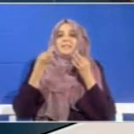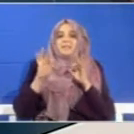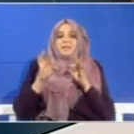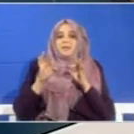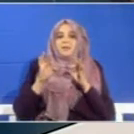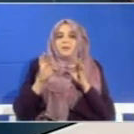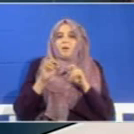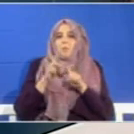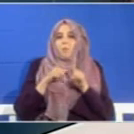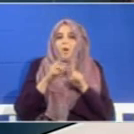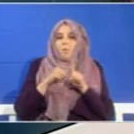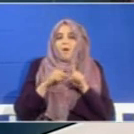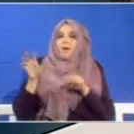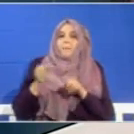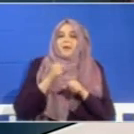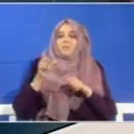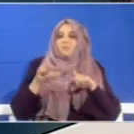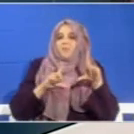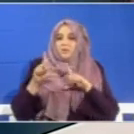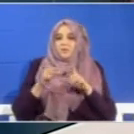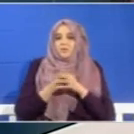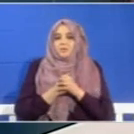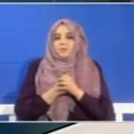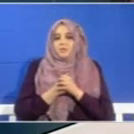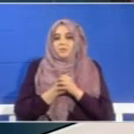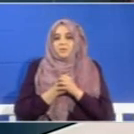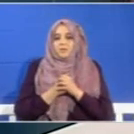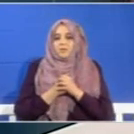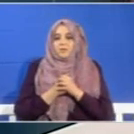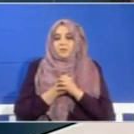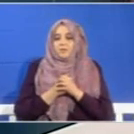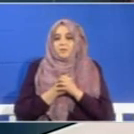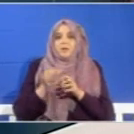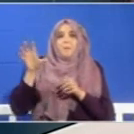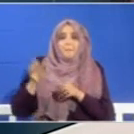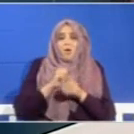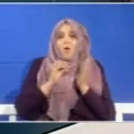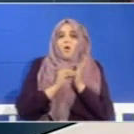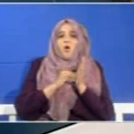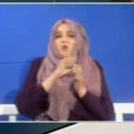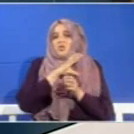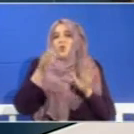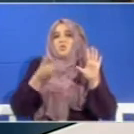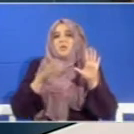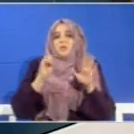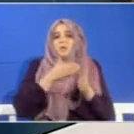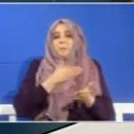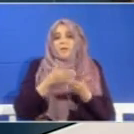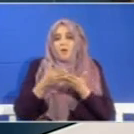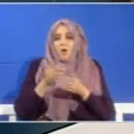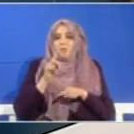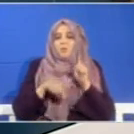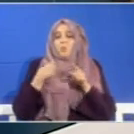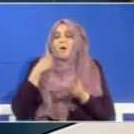عندي واحد الأسبوعين في 10 شهور، وعندي أسبوعين ادت لي من المحل 160 مليون تاع سلعة. شكيت ليها